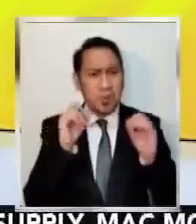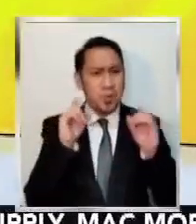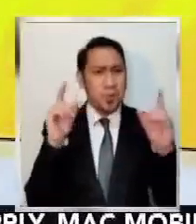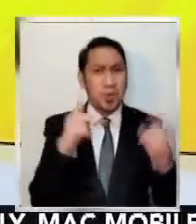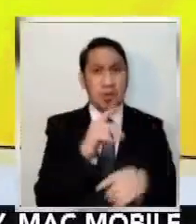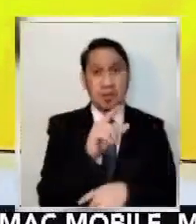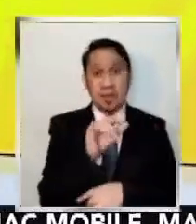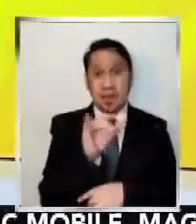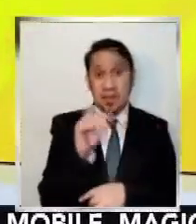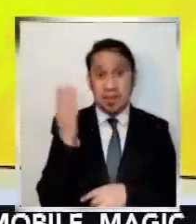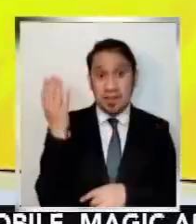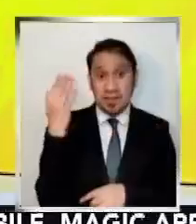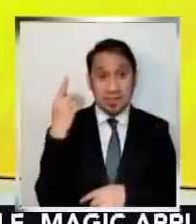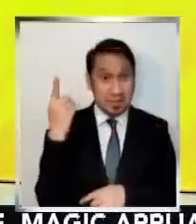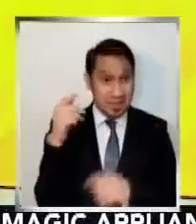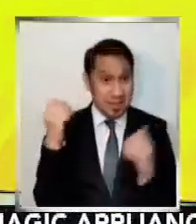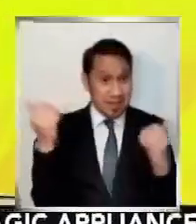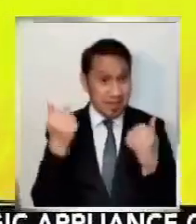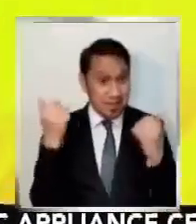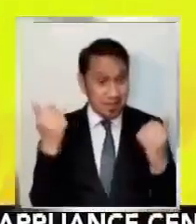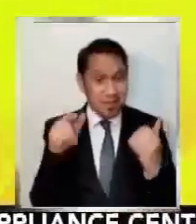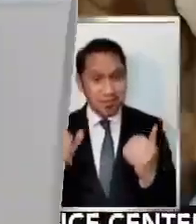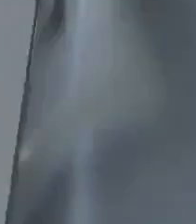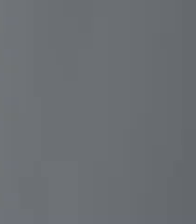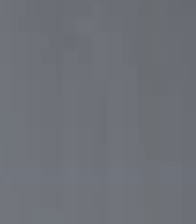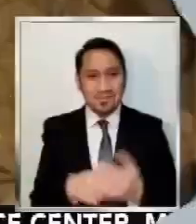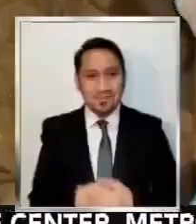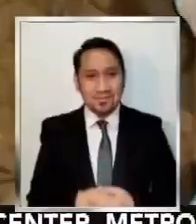noong kanilang anniversary. Yan ang chika ni Katatibayan.